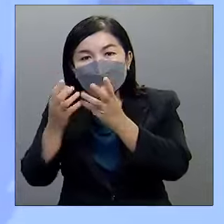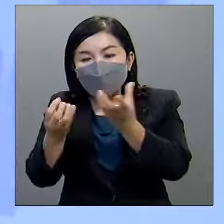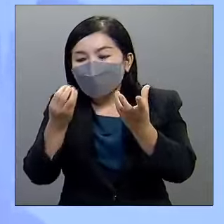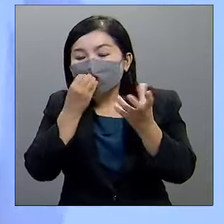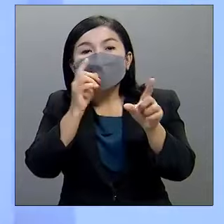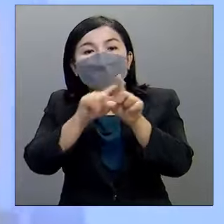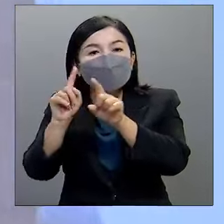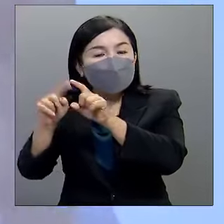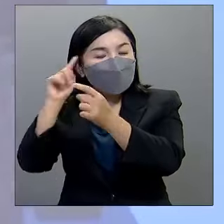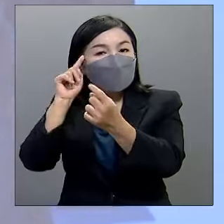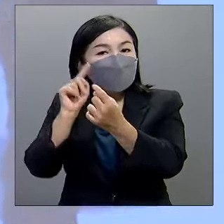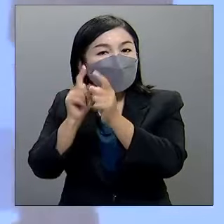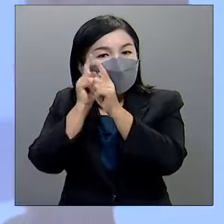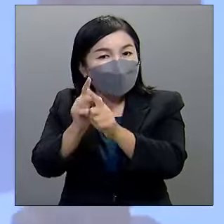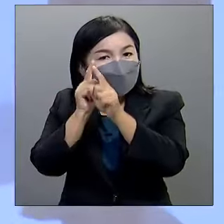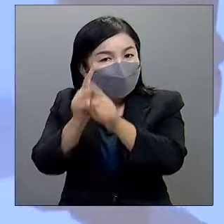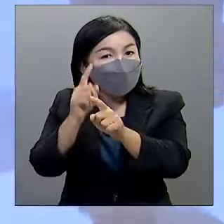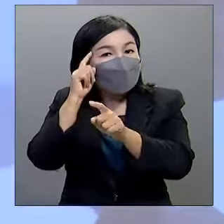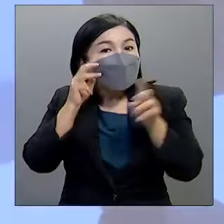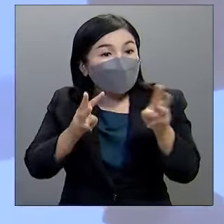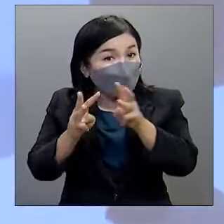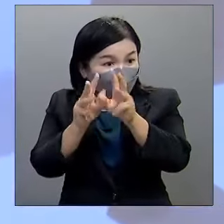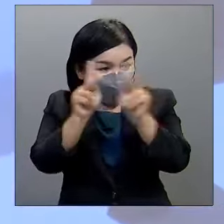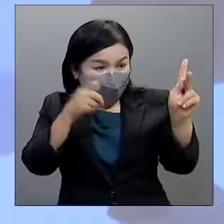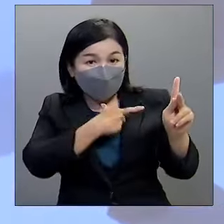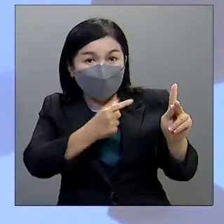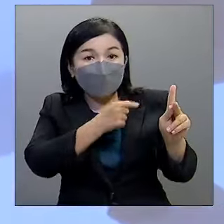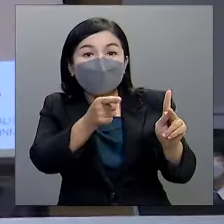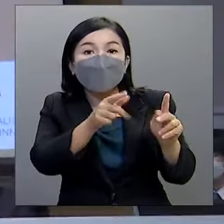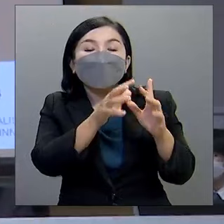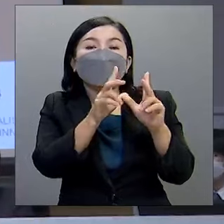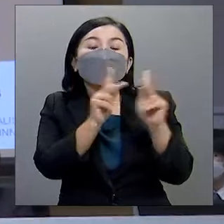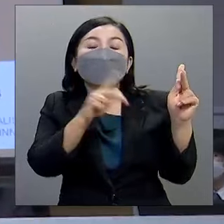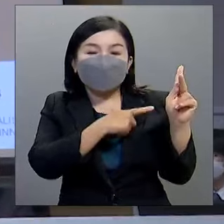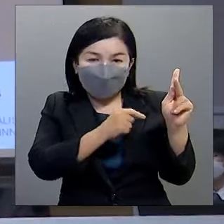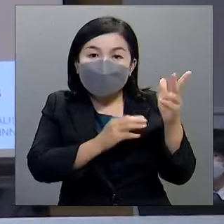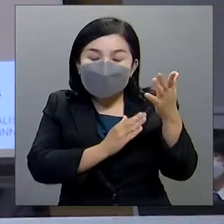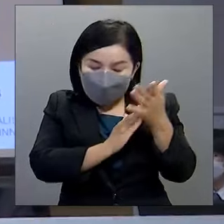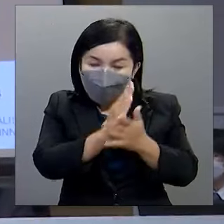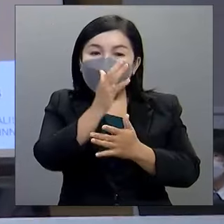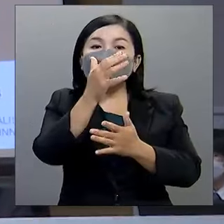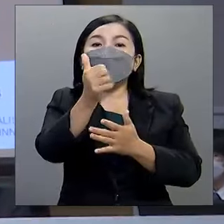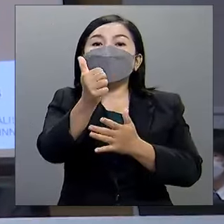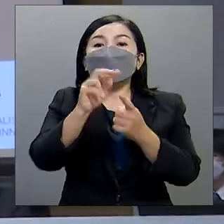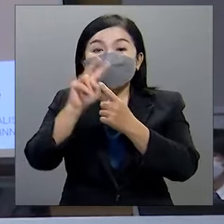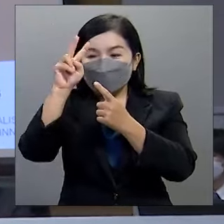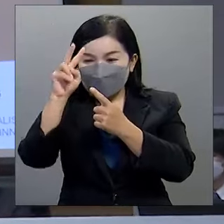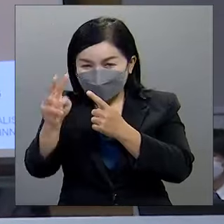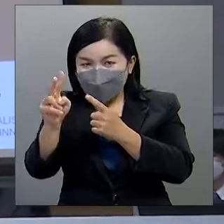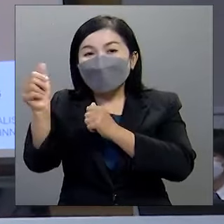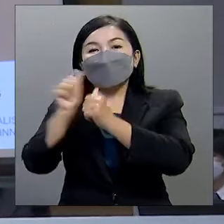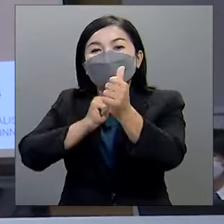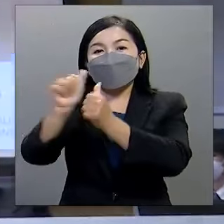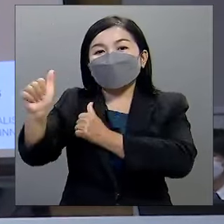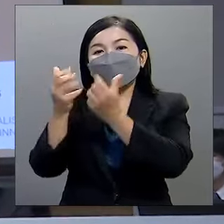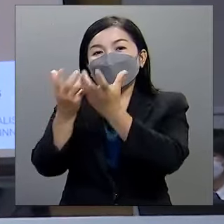มบัติตามต้องการจนแนวคิดนี้ไปถูกใจคณะกรรมการนะครับแล้วก็คณะกรรมการก็ให้ผ่านเข้าเฟส2ของรอบการแข่งขัน